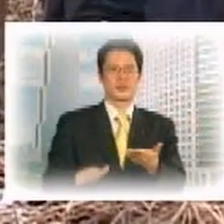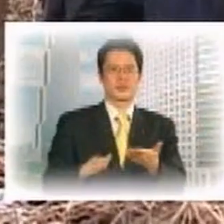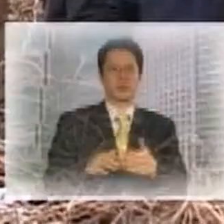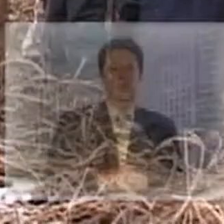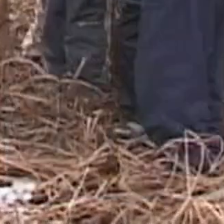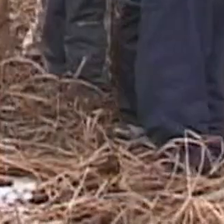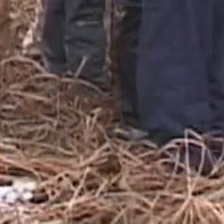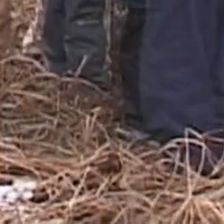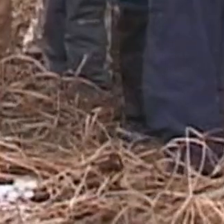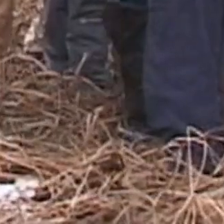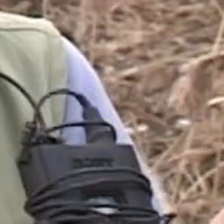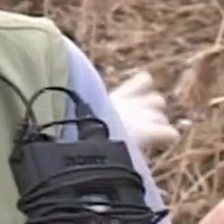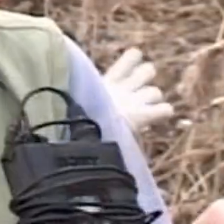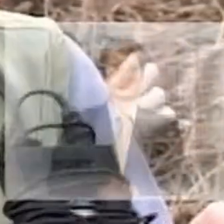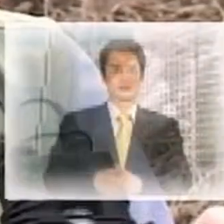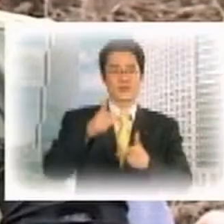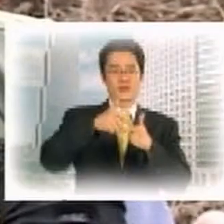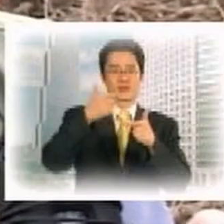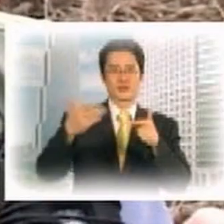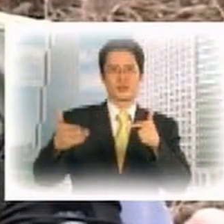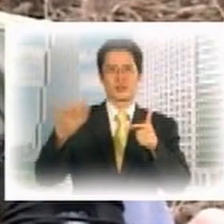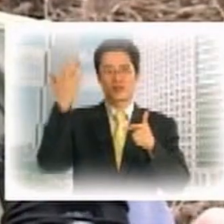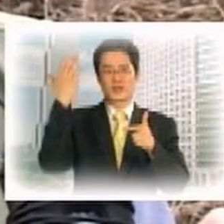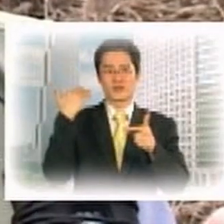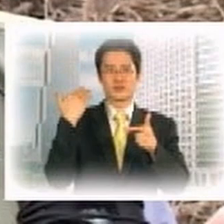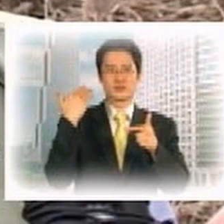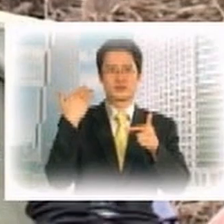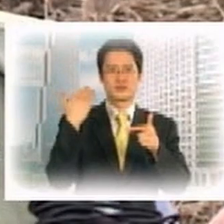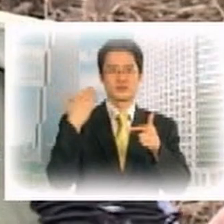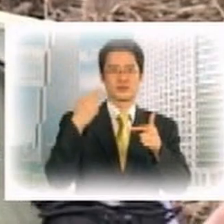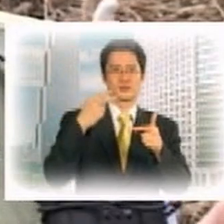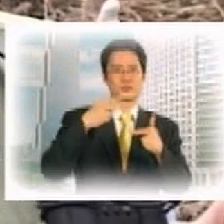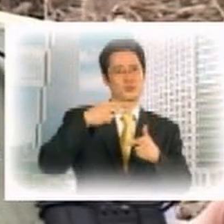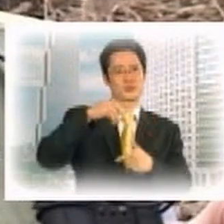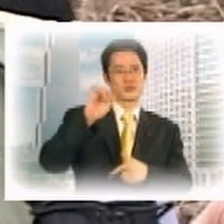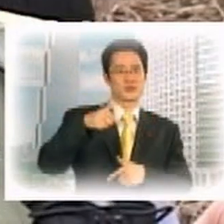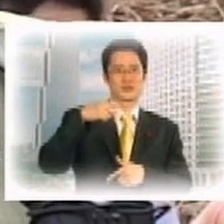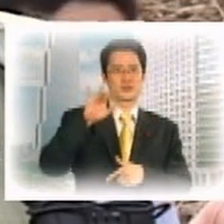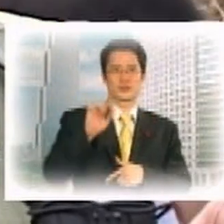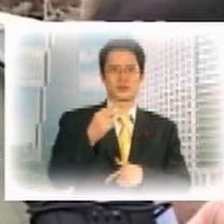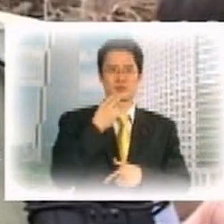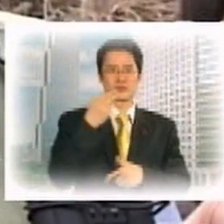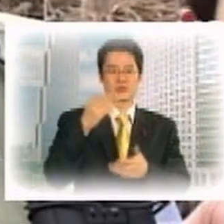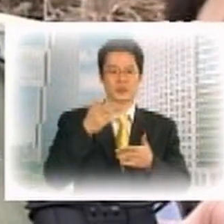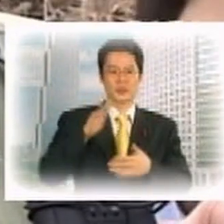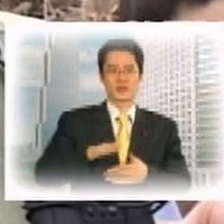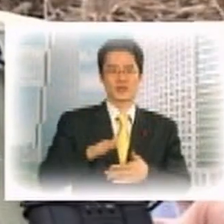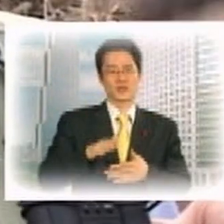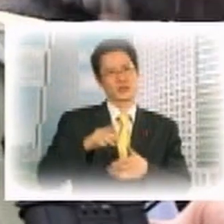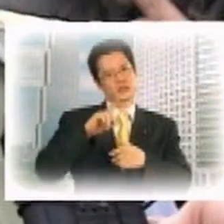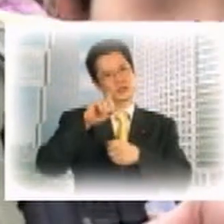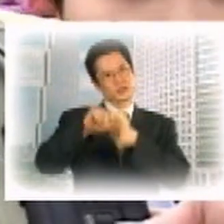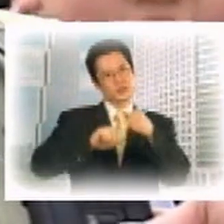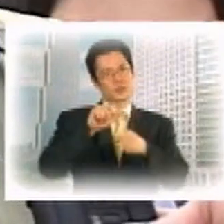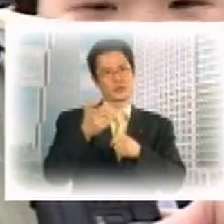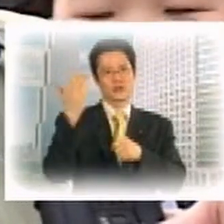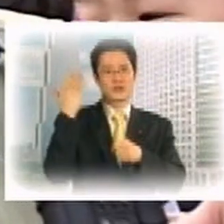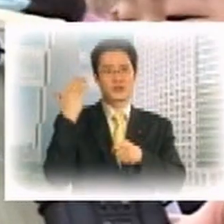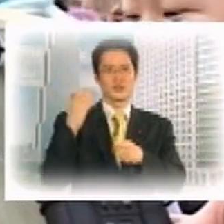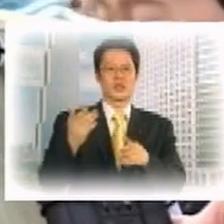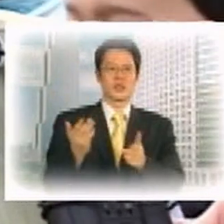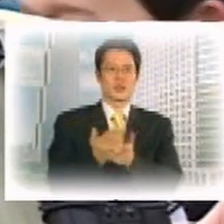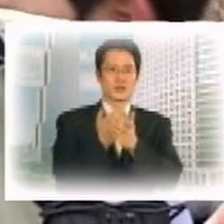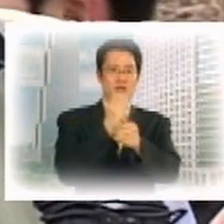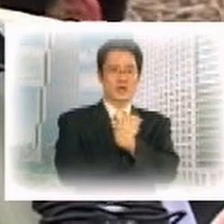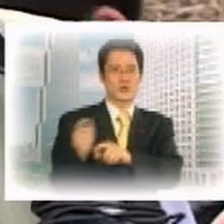교실을 마련했습니다. 양재천이 전에는 식생들 이런 것도 보이지 않고 있지만 한 15년